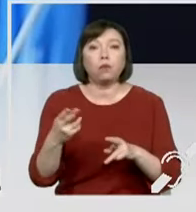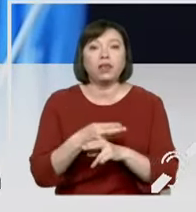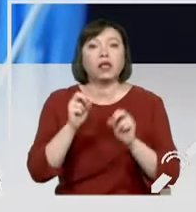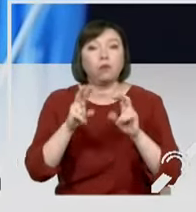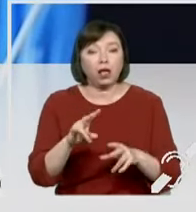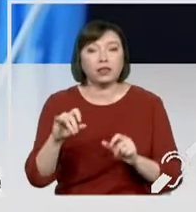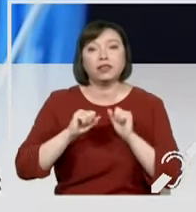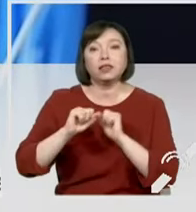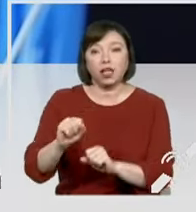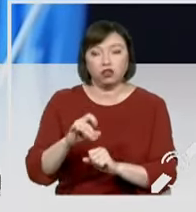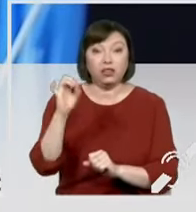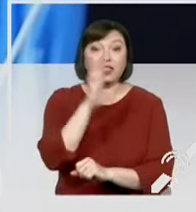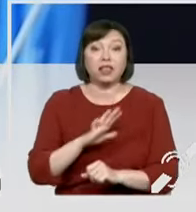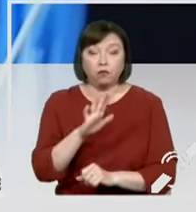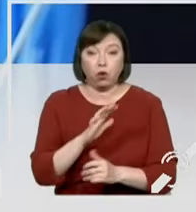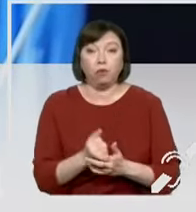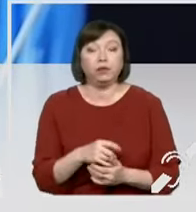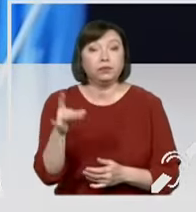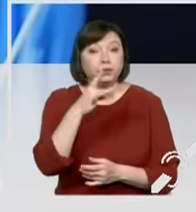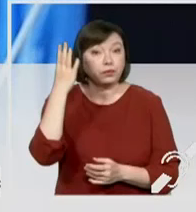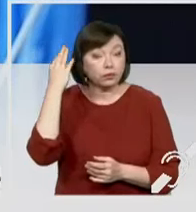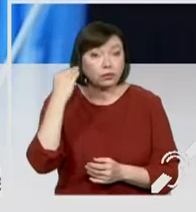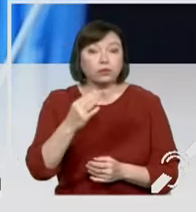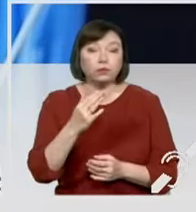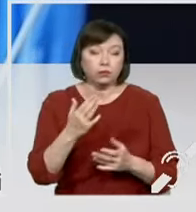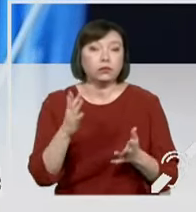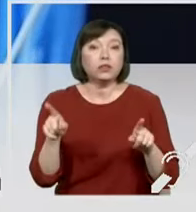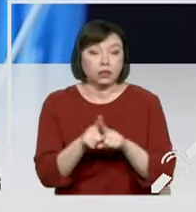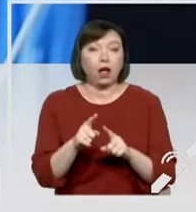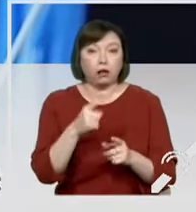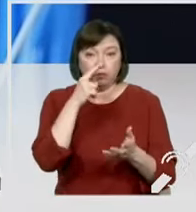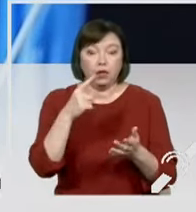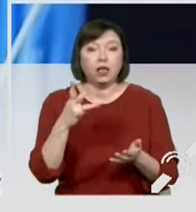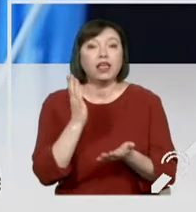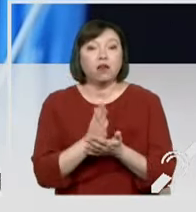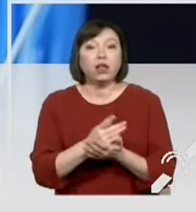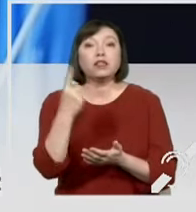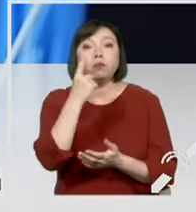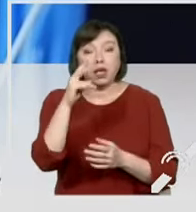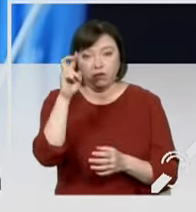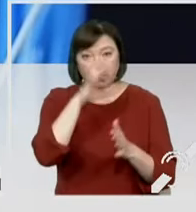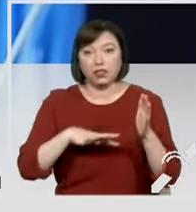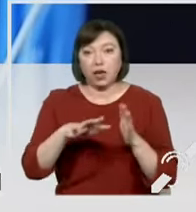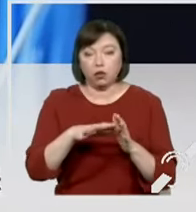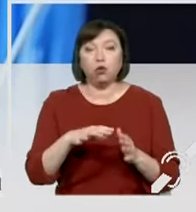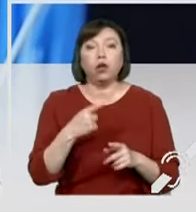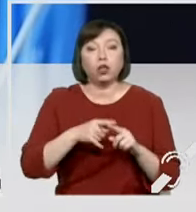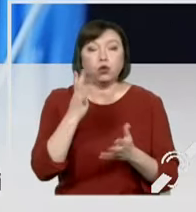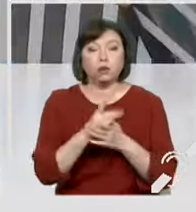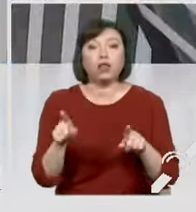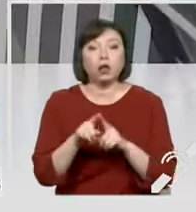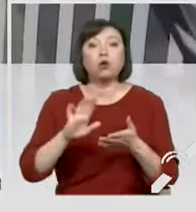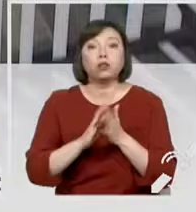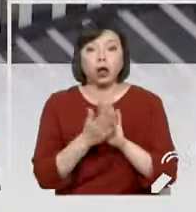și apărare cu Uniunea Europeană, Republica Moldova fiind astfel prima țară ce are o asemenea înțelegere cu Bruxelles.